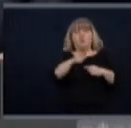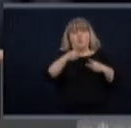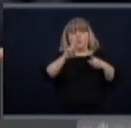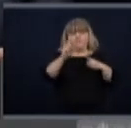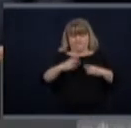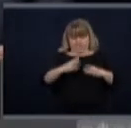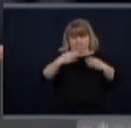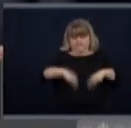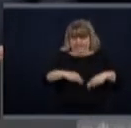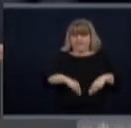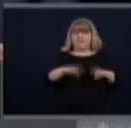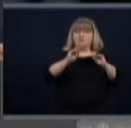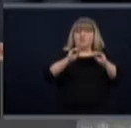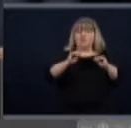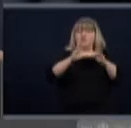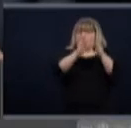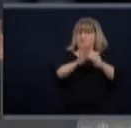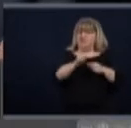l'expliquer. On va